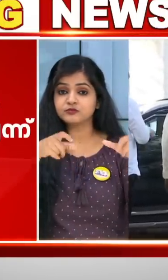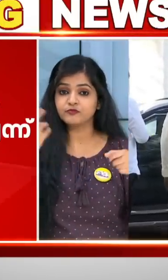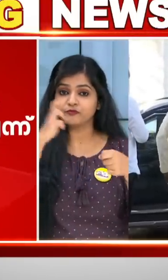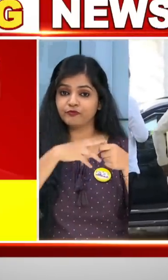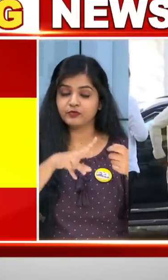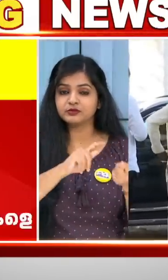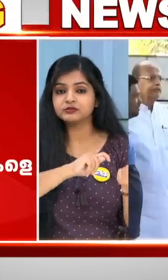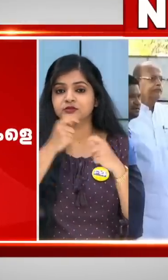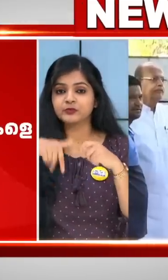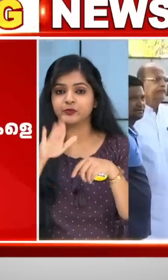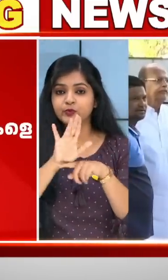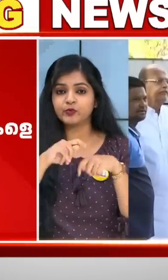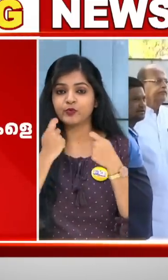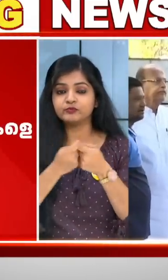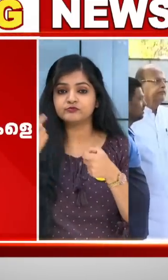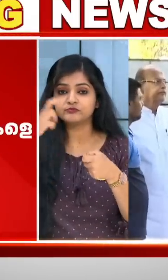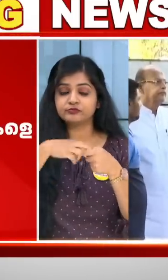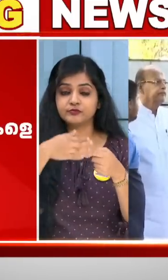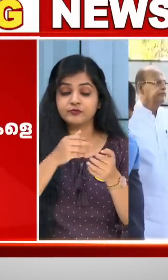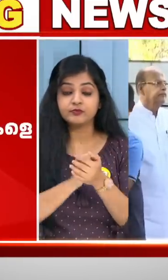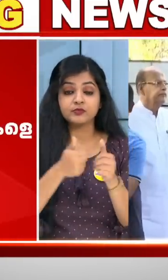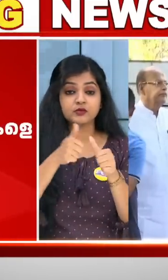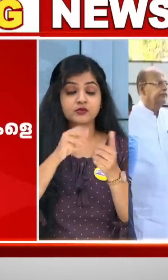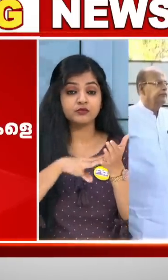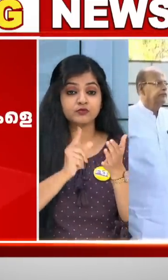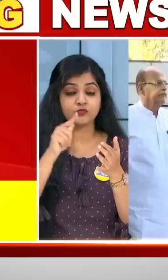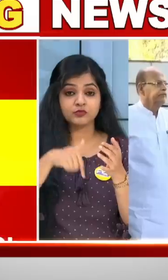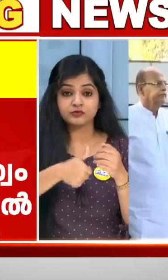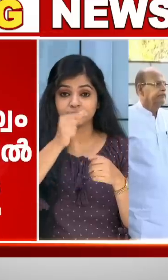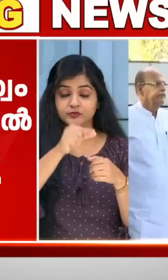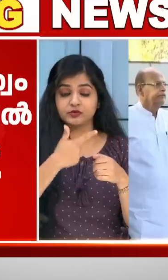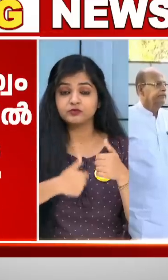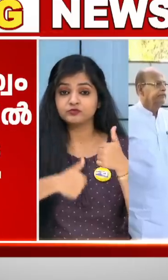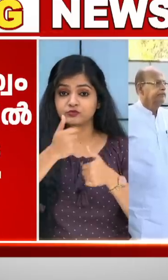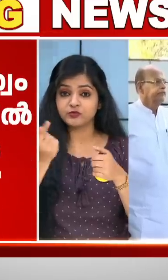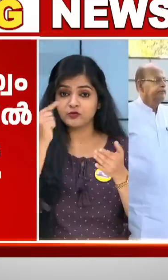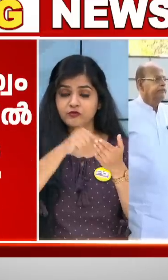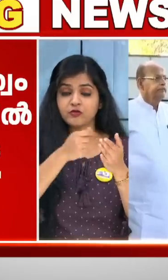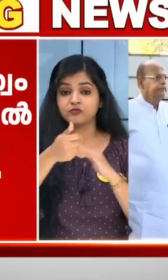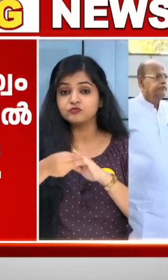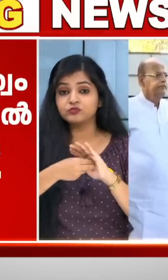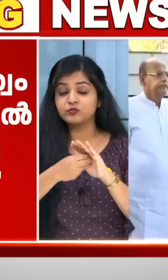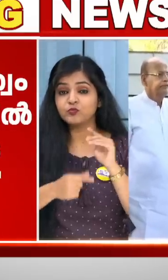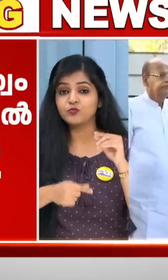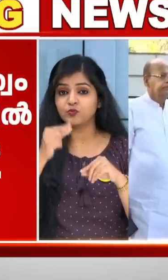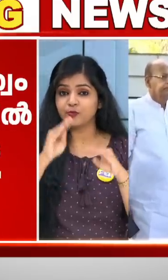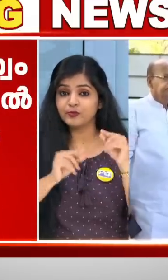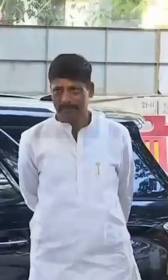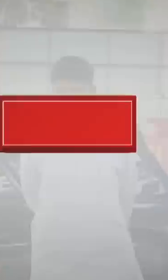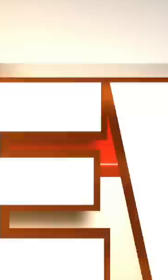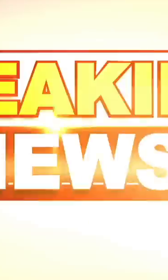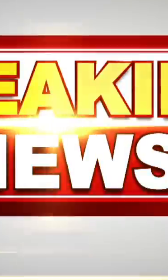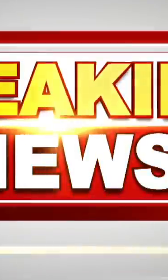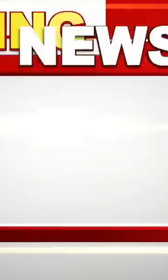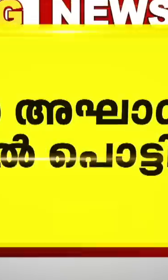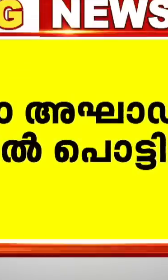വന്നത്. അദ്ദേഹം പറയുന്നത് ഈ അമോൽ കീർത്തിക്കർ അവിടെ സ്ഥാനാർത്ഥിയാക്കുമ്പോൾ അഴിമതിക്കാരെ സംരക്ഷിക്കാൻ വേണ്ടിയാണ്. ഇത്തരം ഒരു സഖ്യത്തിൽ നിന്ന്